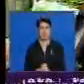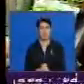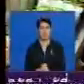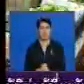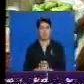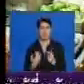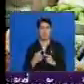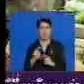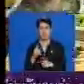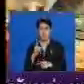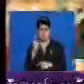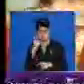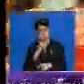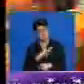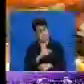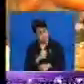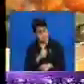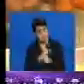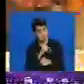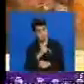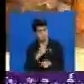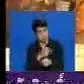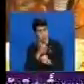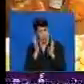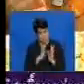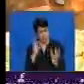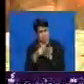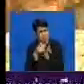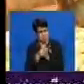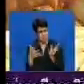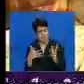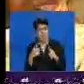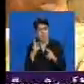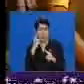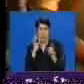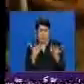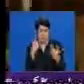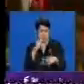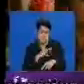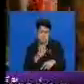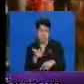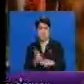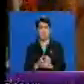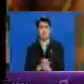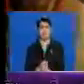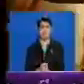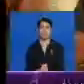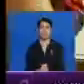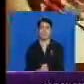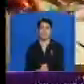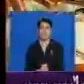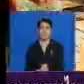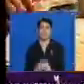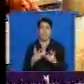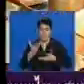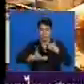เป็นไงบ้างครับวันนี้ดีไหม ว ัน นี้คนเยอะเลยค่ะ คนเยอะ ค่ะคนเริ่มเยอะประมาณทุกนึงแล้ว ส่วนร้าน